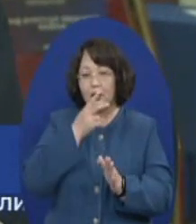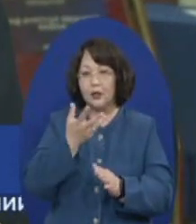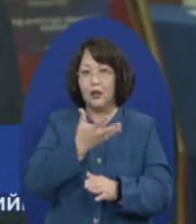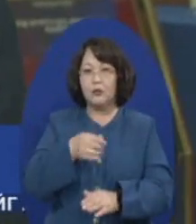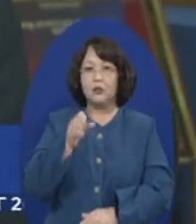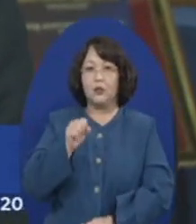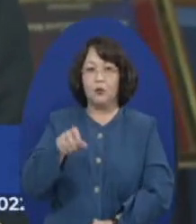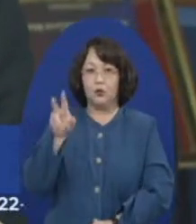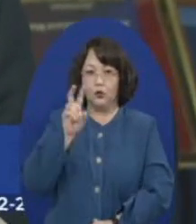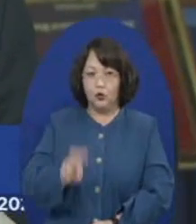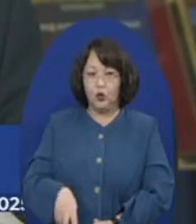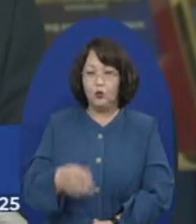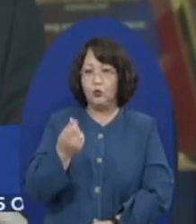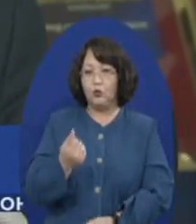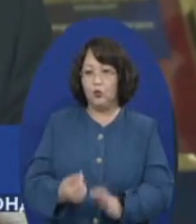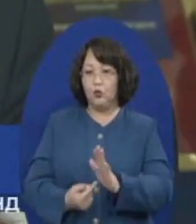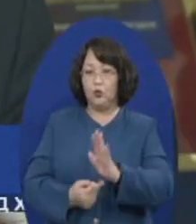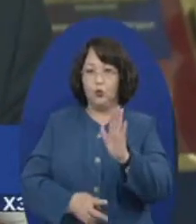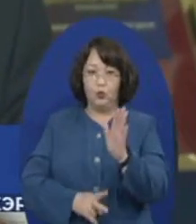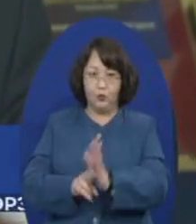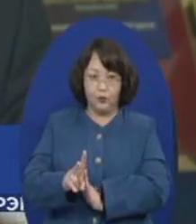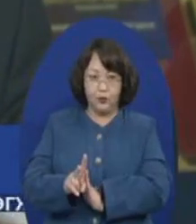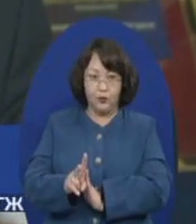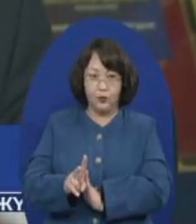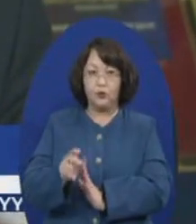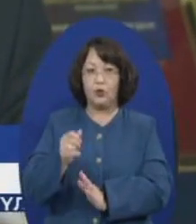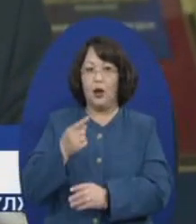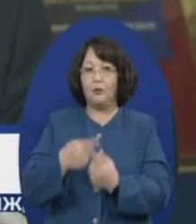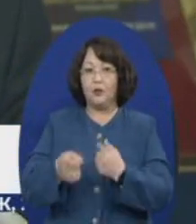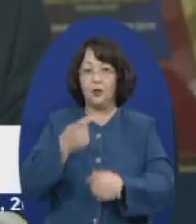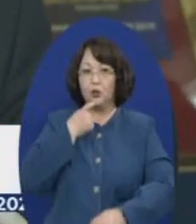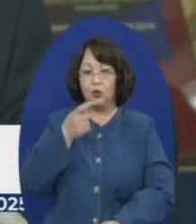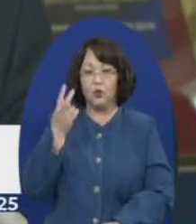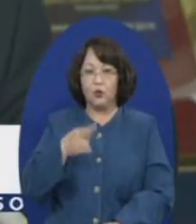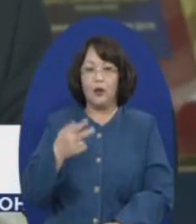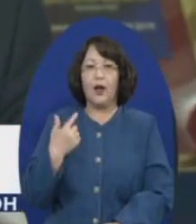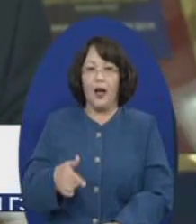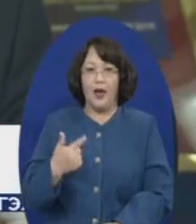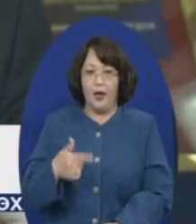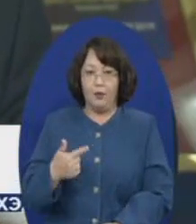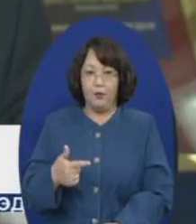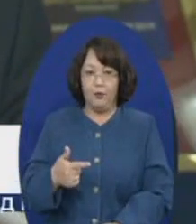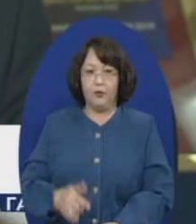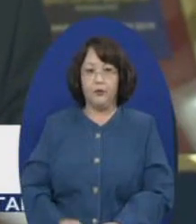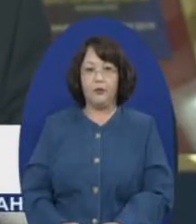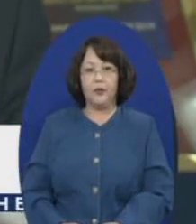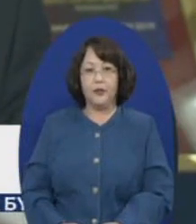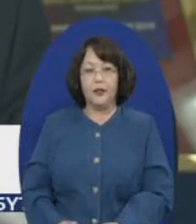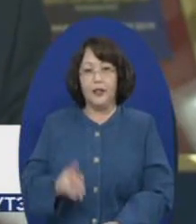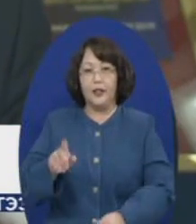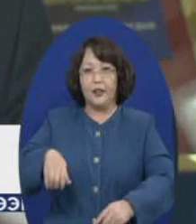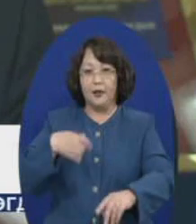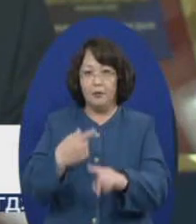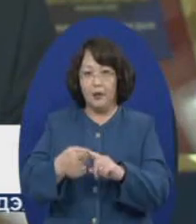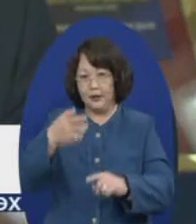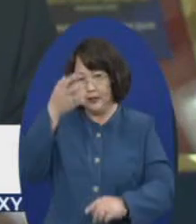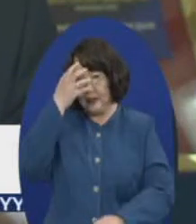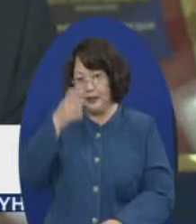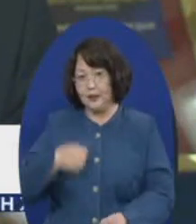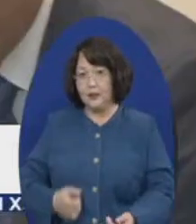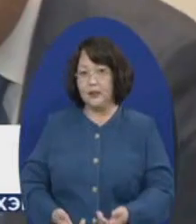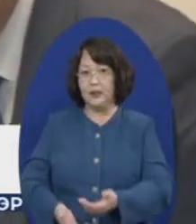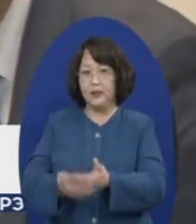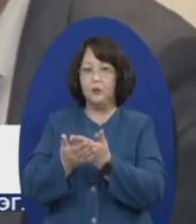орчим долларын санхүүжилтийг босгоход тодорхой хэмжээний асуудал хүнд асуудал бол гарахгүй байх гэж бодож байна. Өндөр мэдээж засгийн газрын